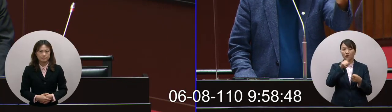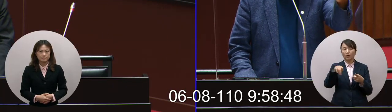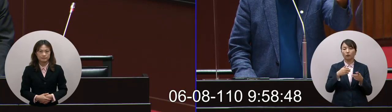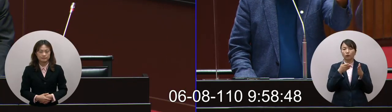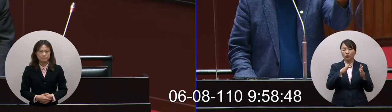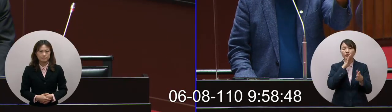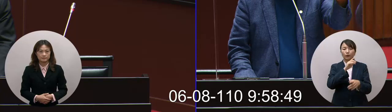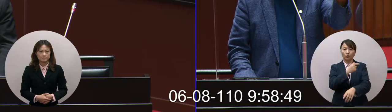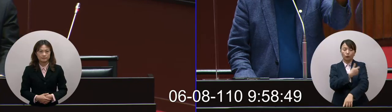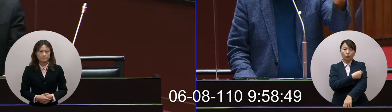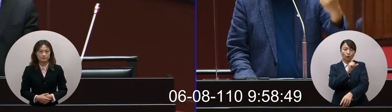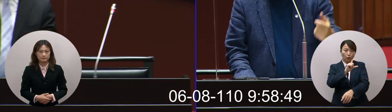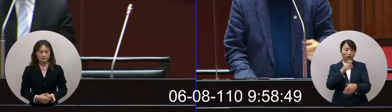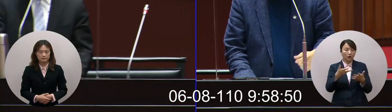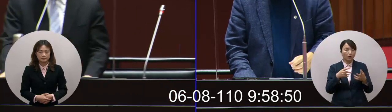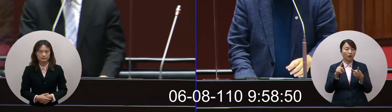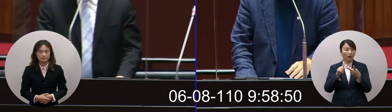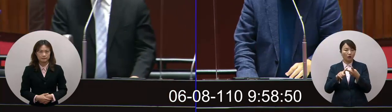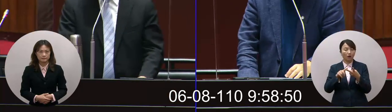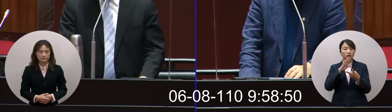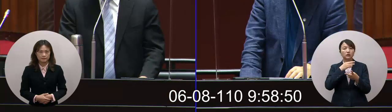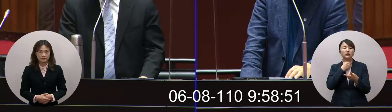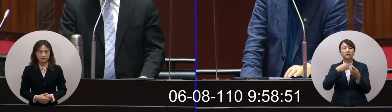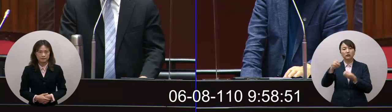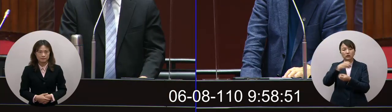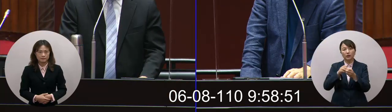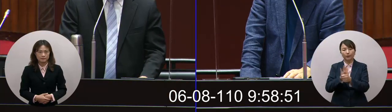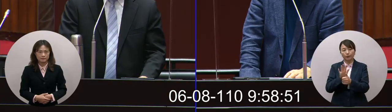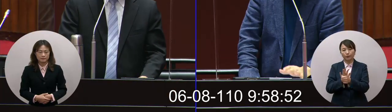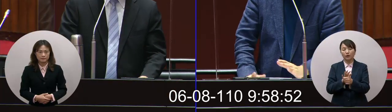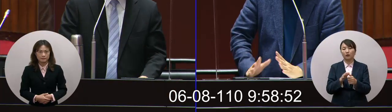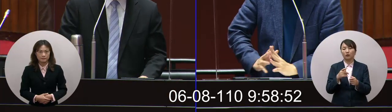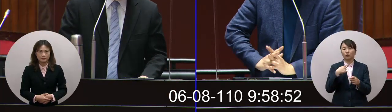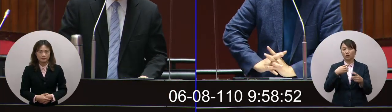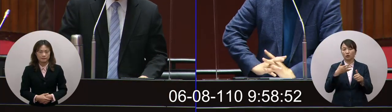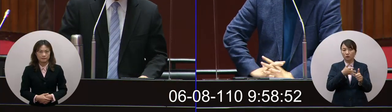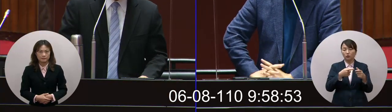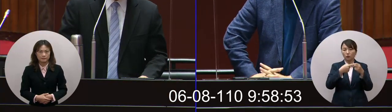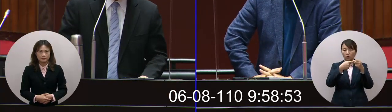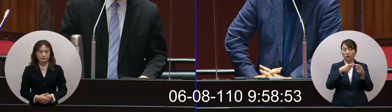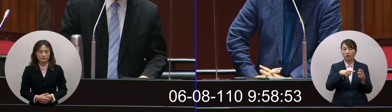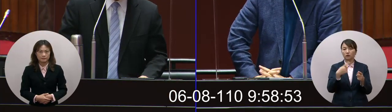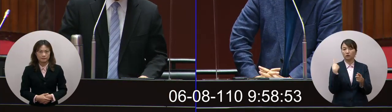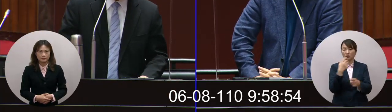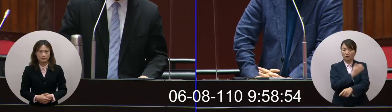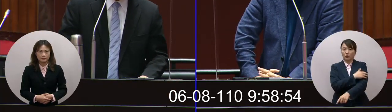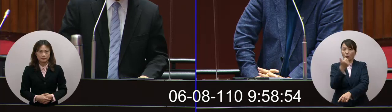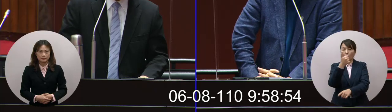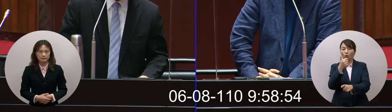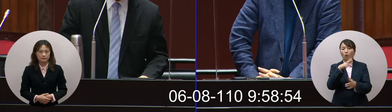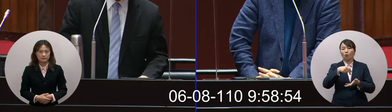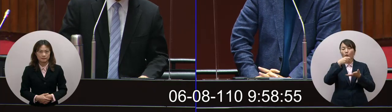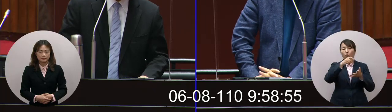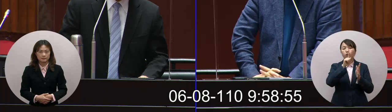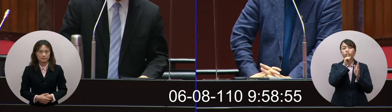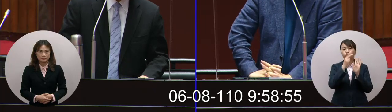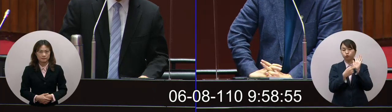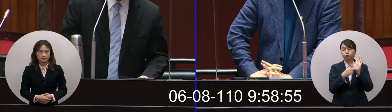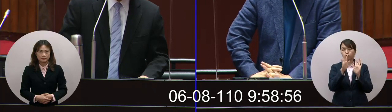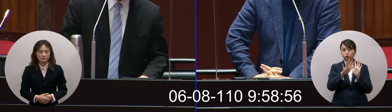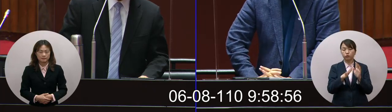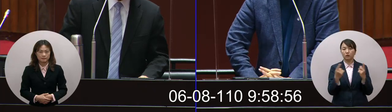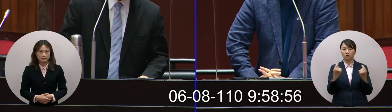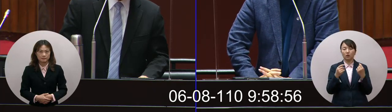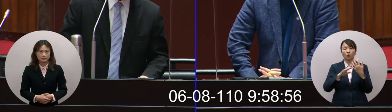苗，第二个就是纾困。疫苗的部分，本席要来请教了。我昨天也听到我们陈时中陈部长去提到说，像